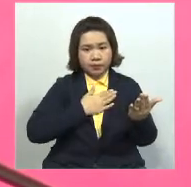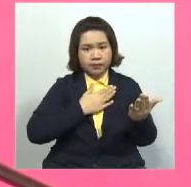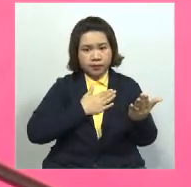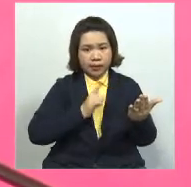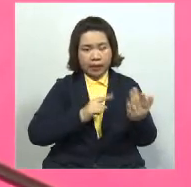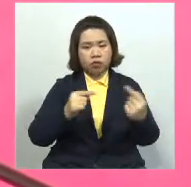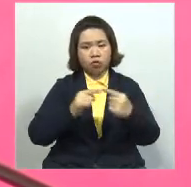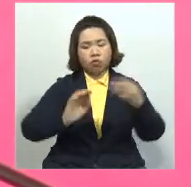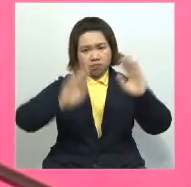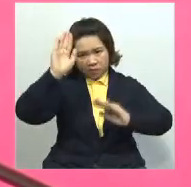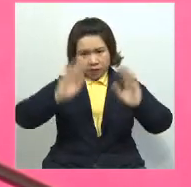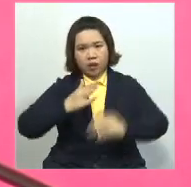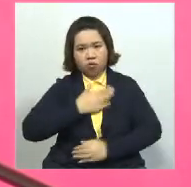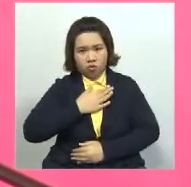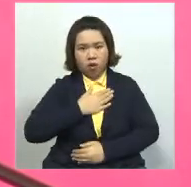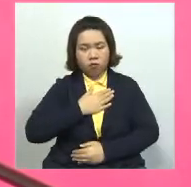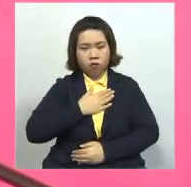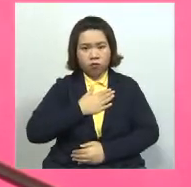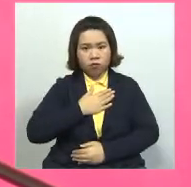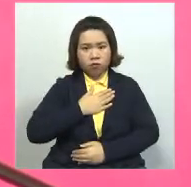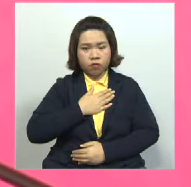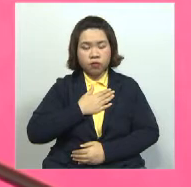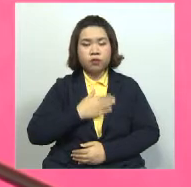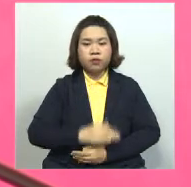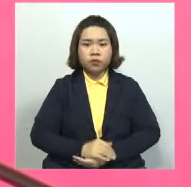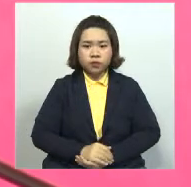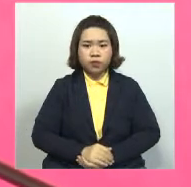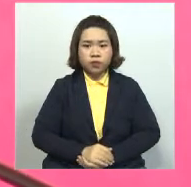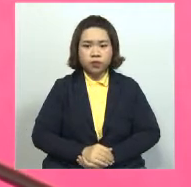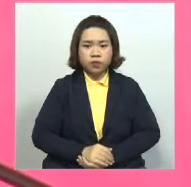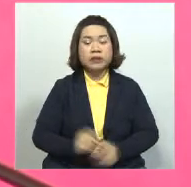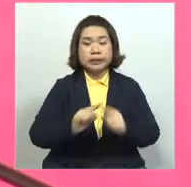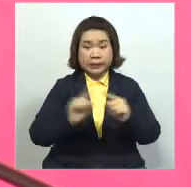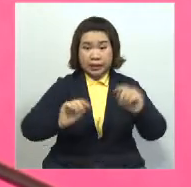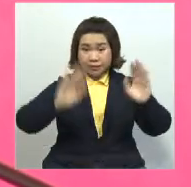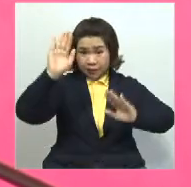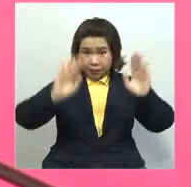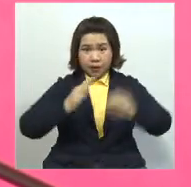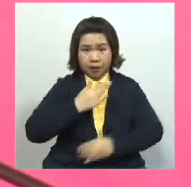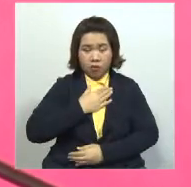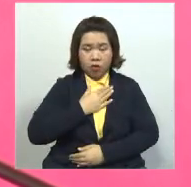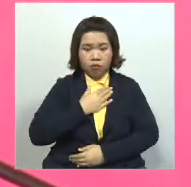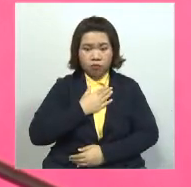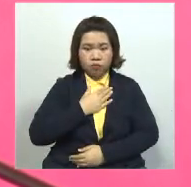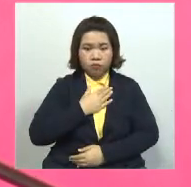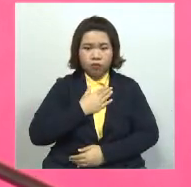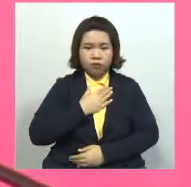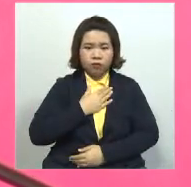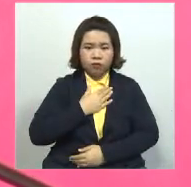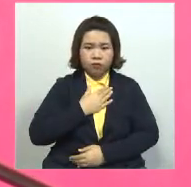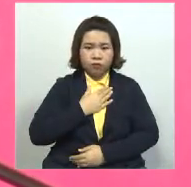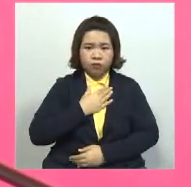ามีระบอบประชาธิปไตยของเราแบบนี้นะครับแต่ระบอบประชาธิปไตยของเรานั้นสิ่ง